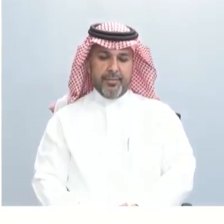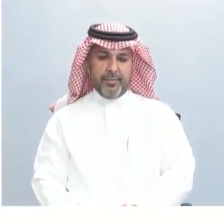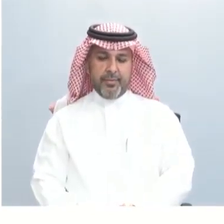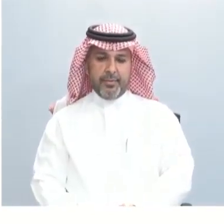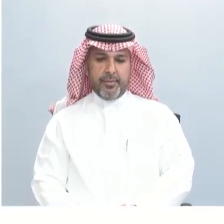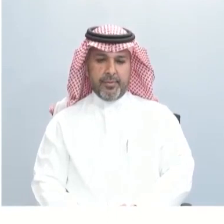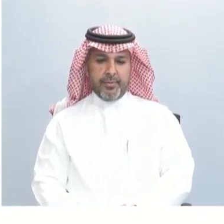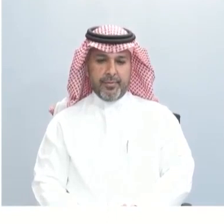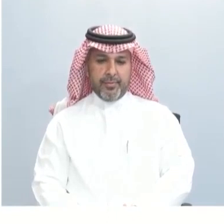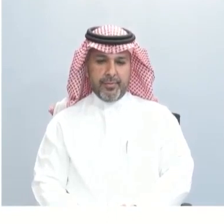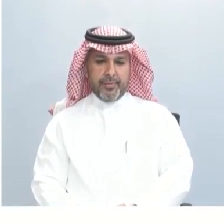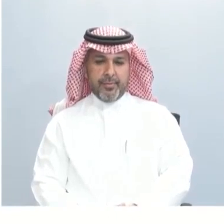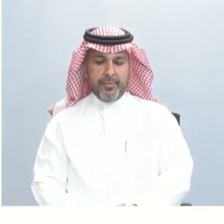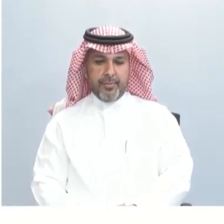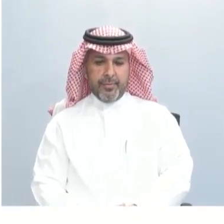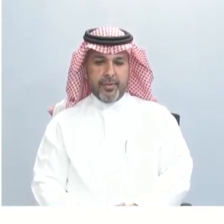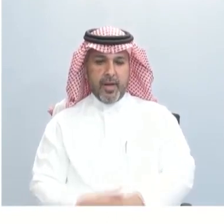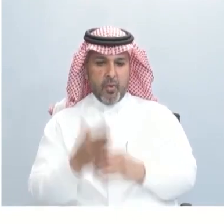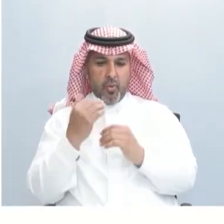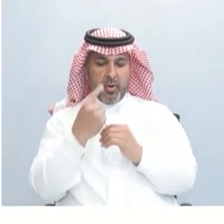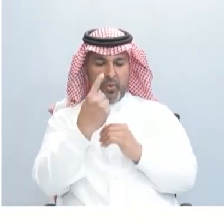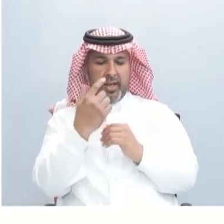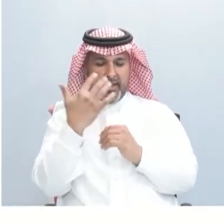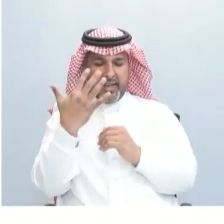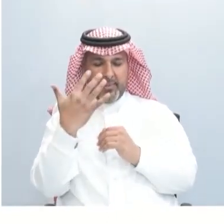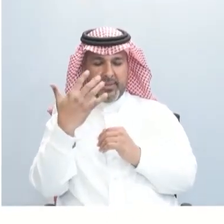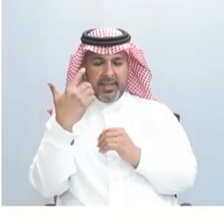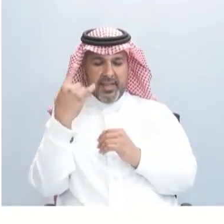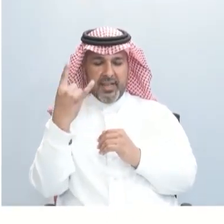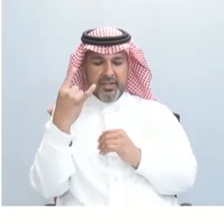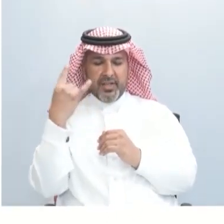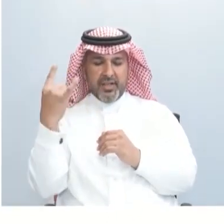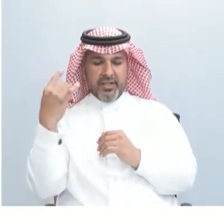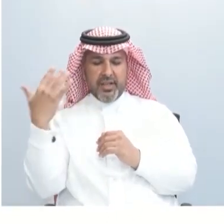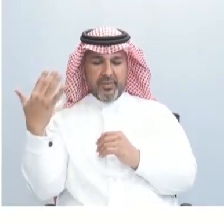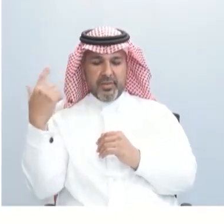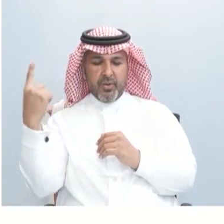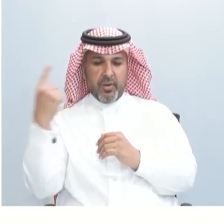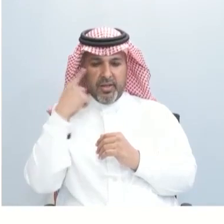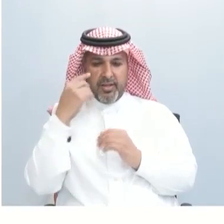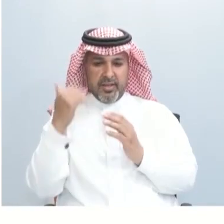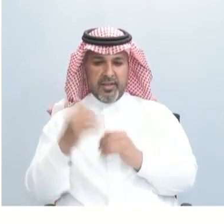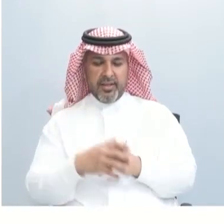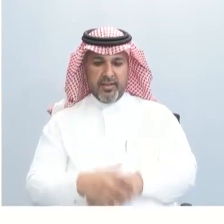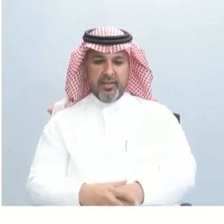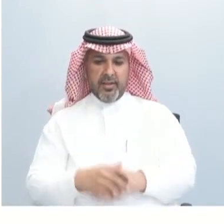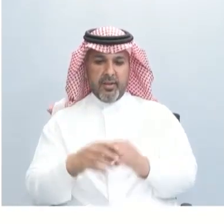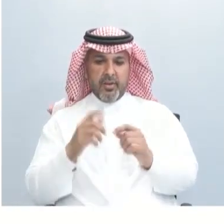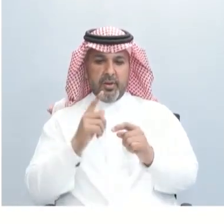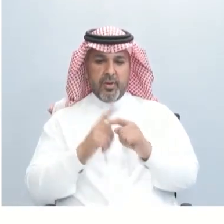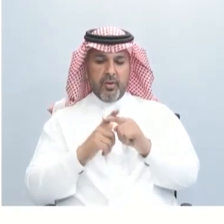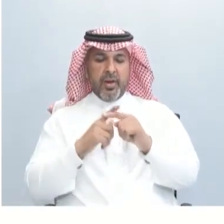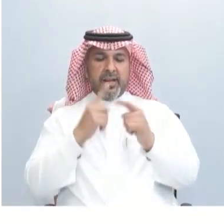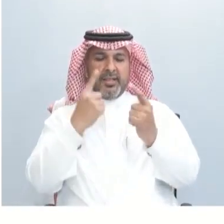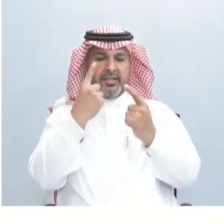واحد وخ و10 وع وخ وواح طبعا هنا واح ئ صفر بيعطيني